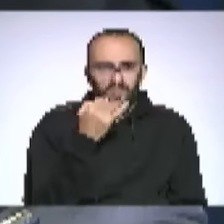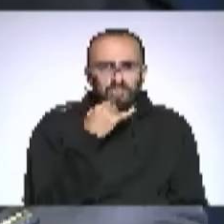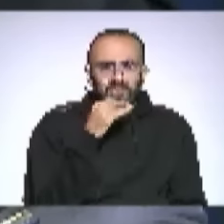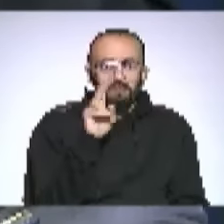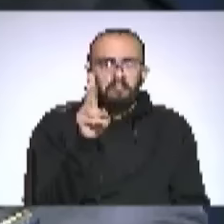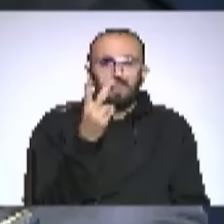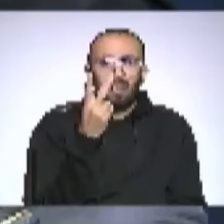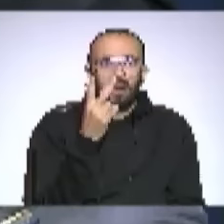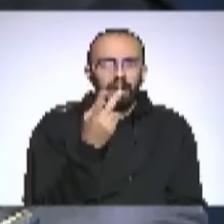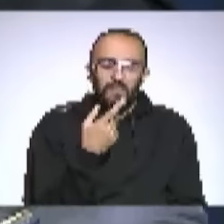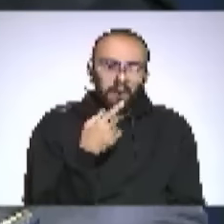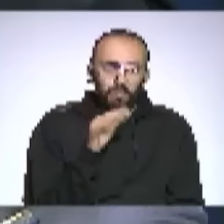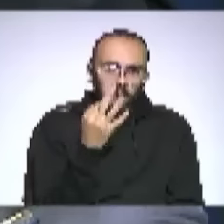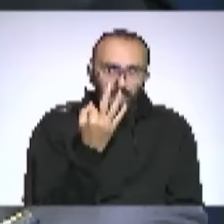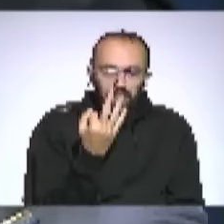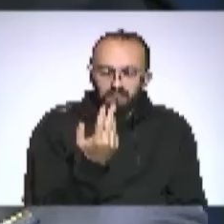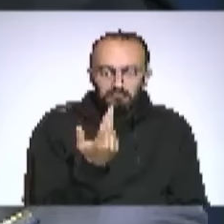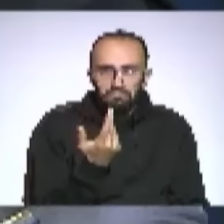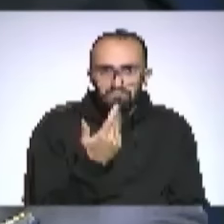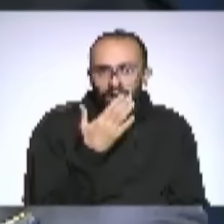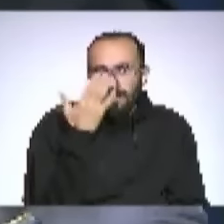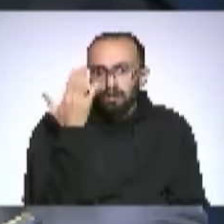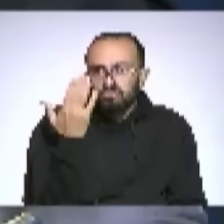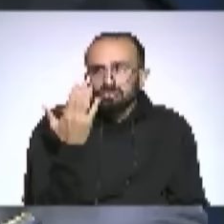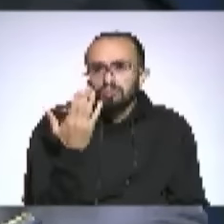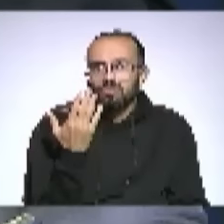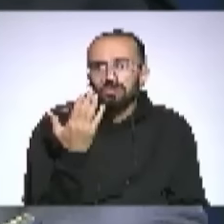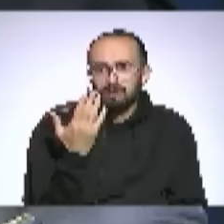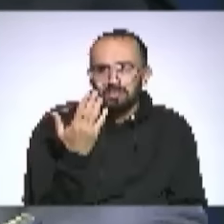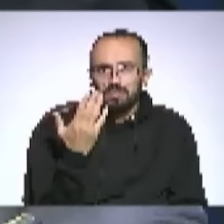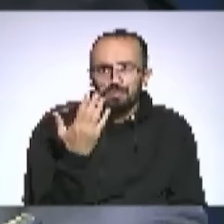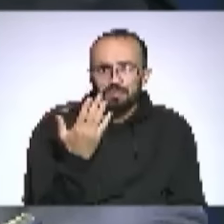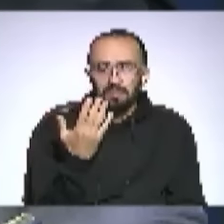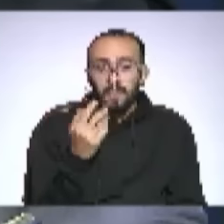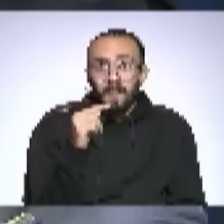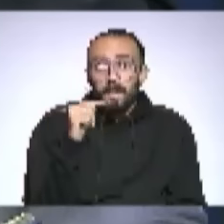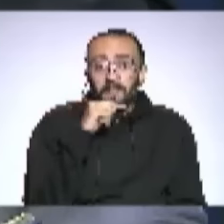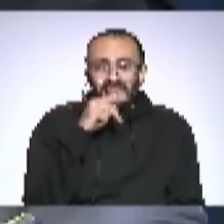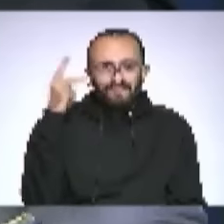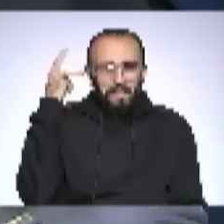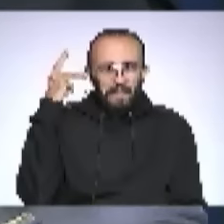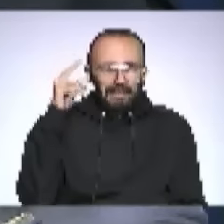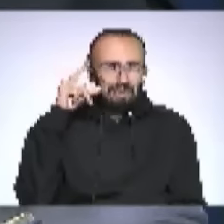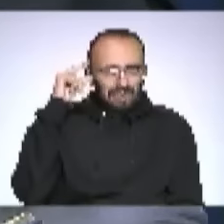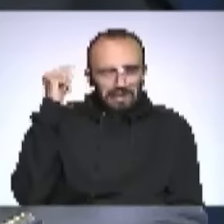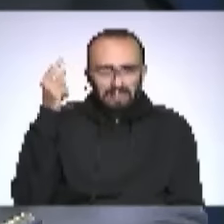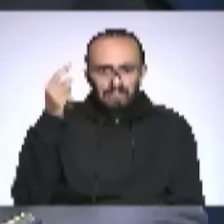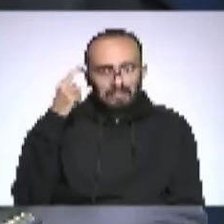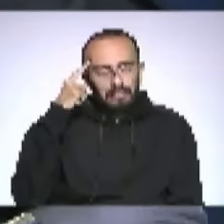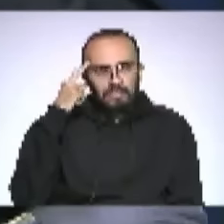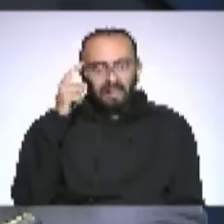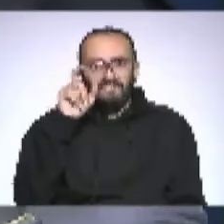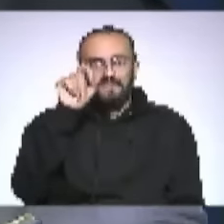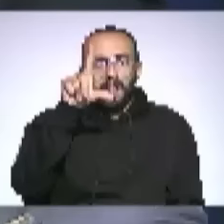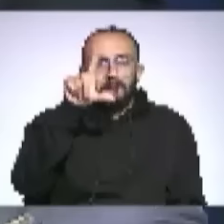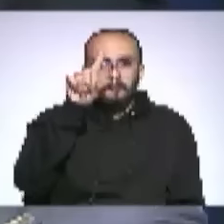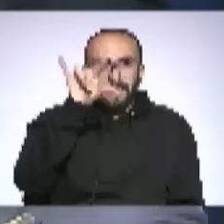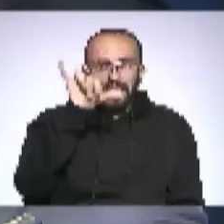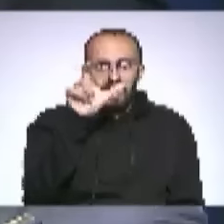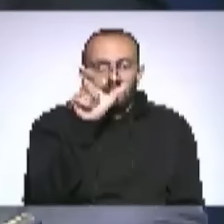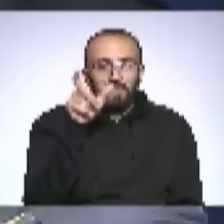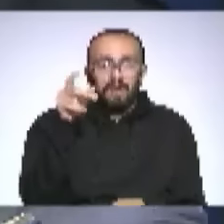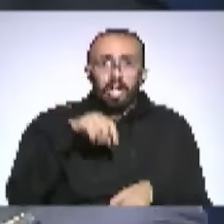ثلاث مرات والست الفلبينيه واحده امم عايشه غلط